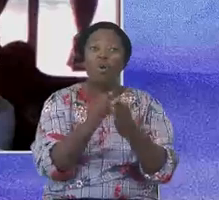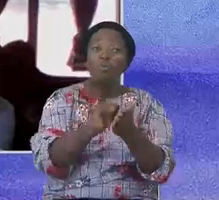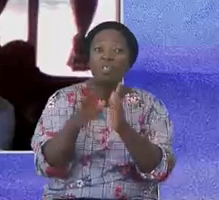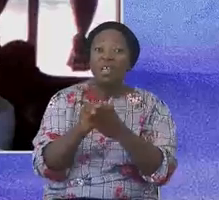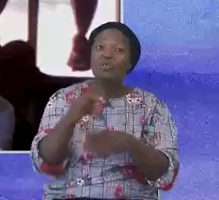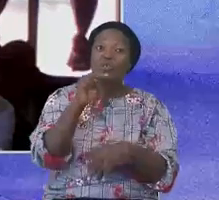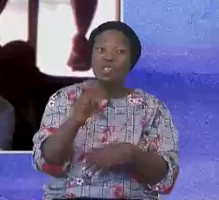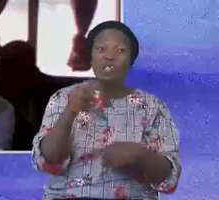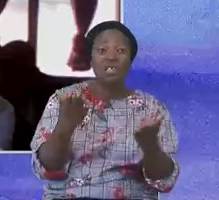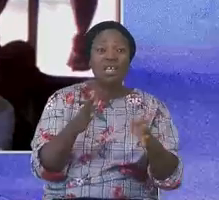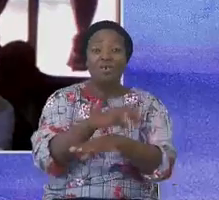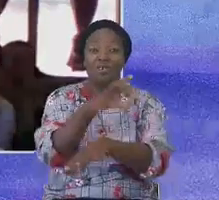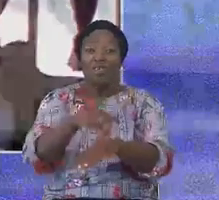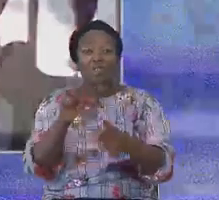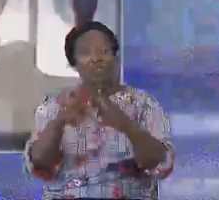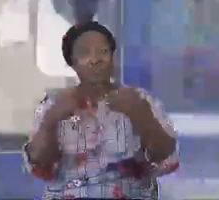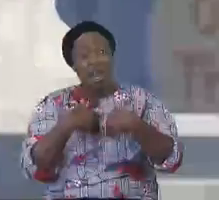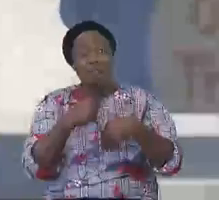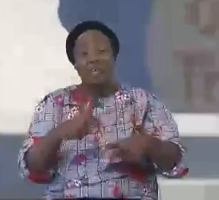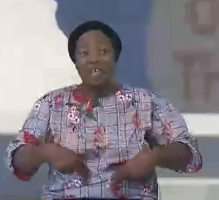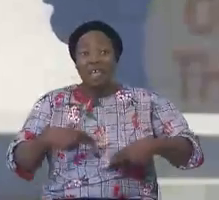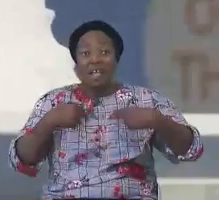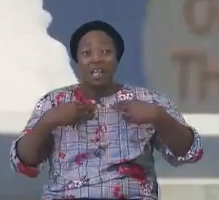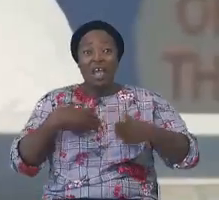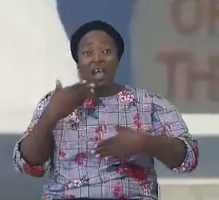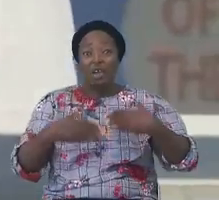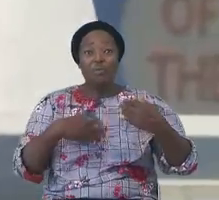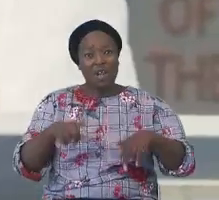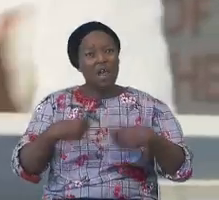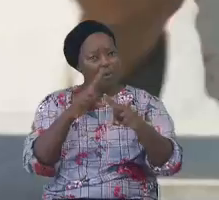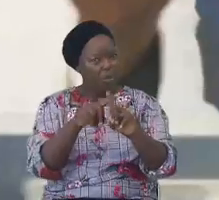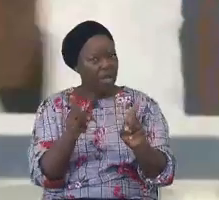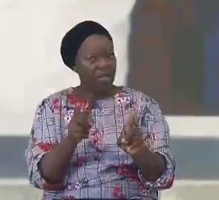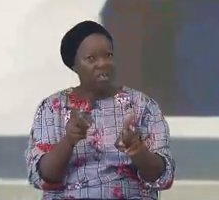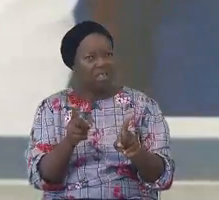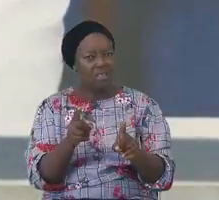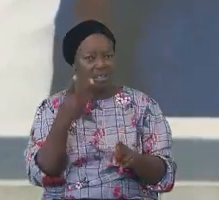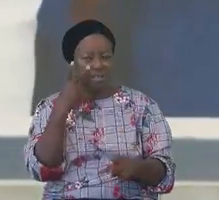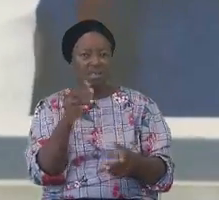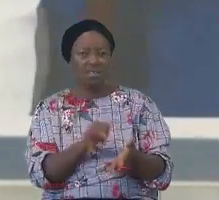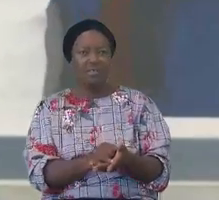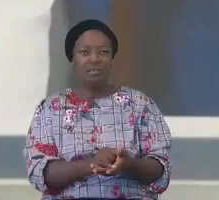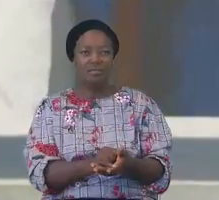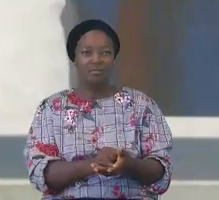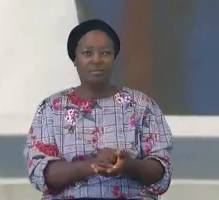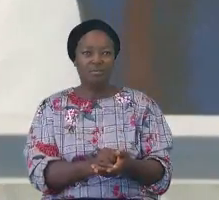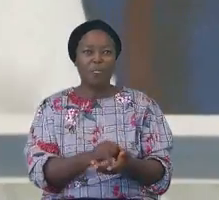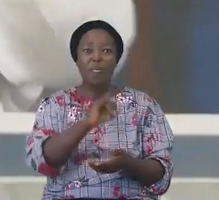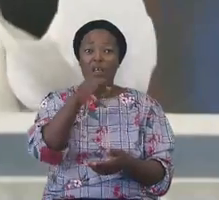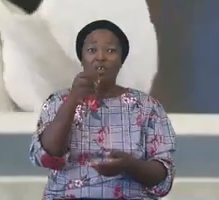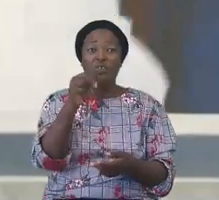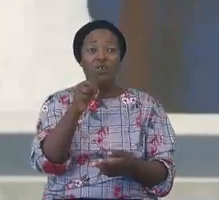la compagnie, pour te donner tout ce dont tu as besoin pour avoir une